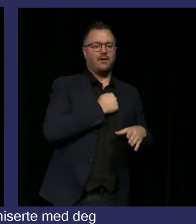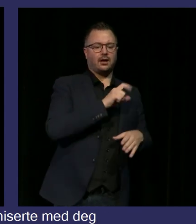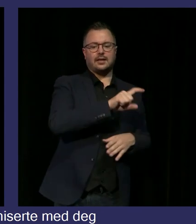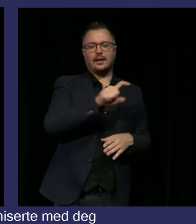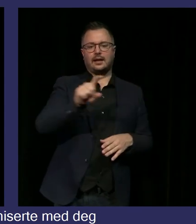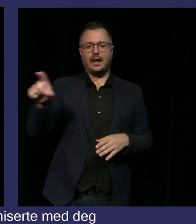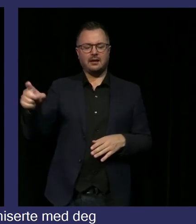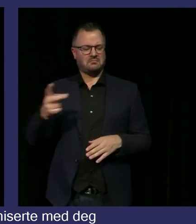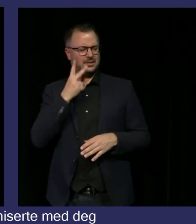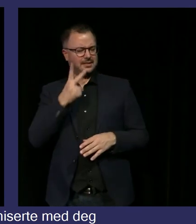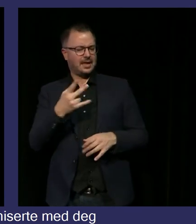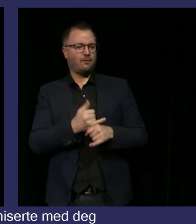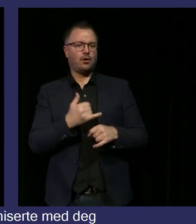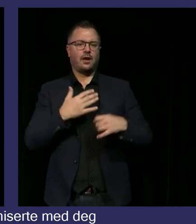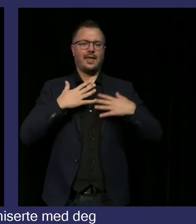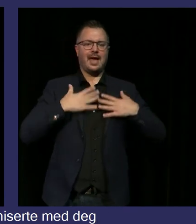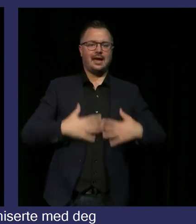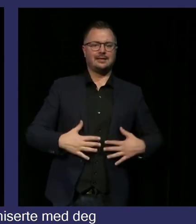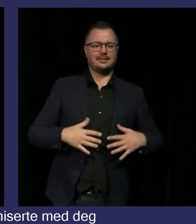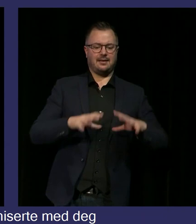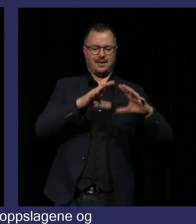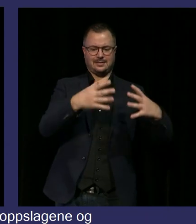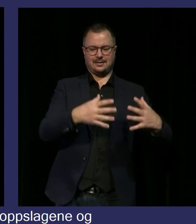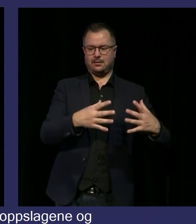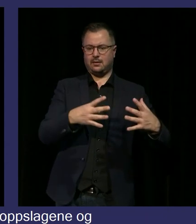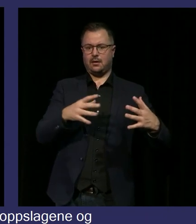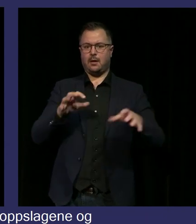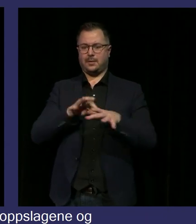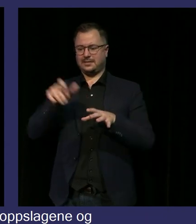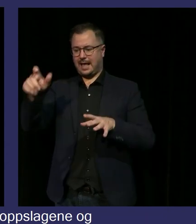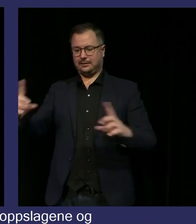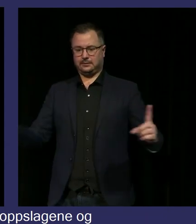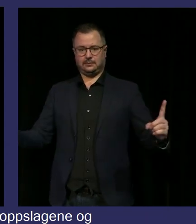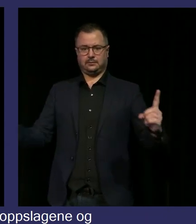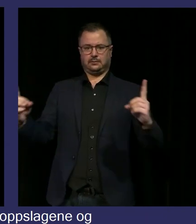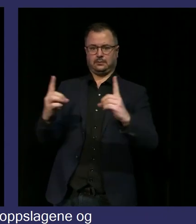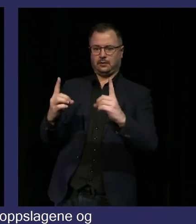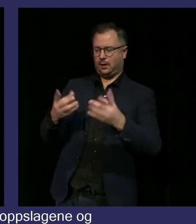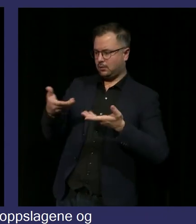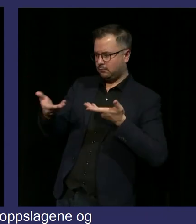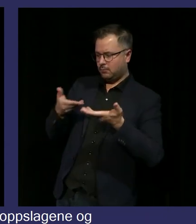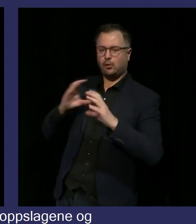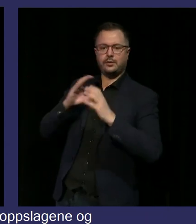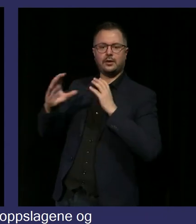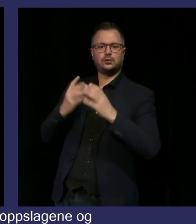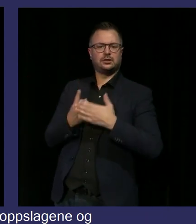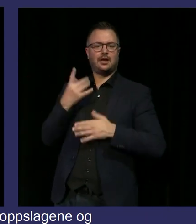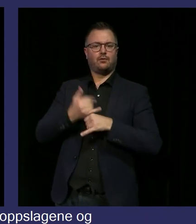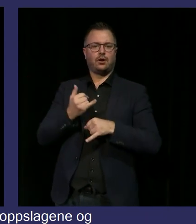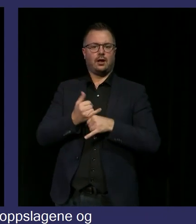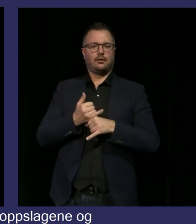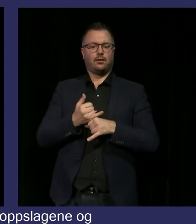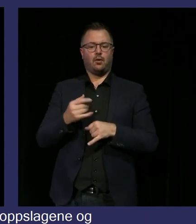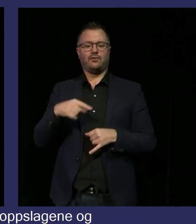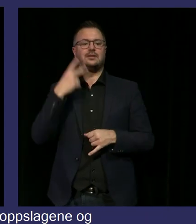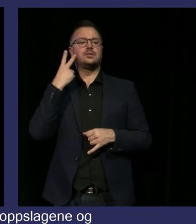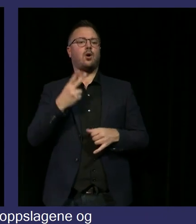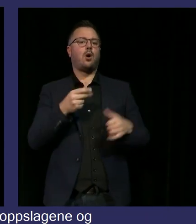hvordan helsevesenet kommuniserte med deg I det du liksom gikk inn døra. Og vi opplevde jo da at veldig mange av de oppslagene og